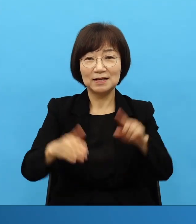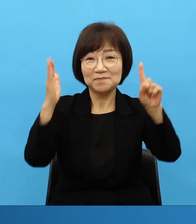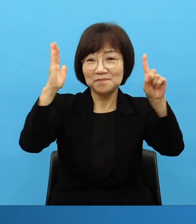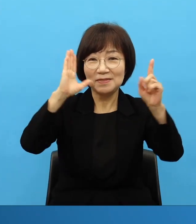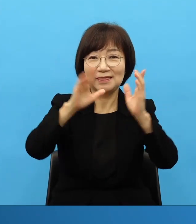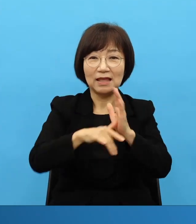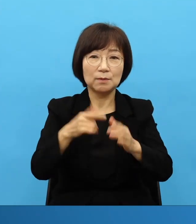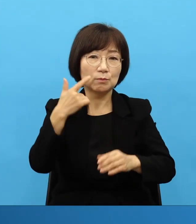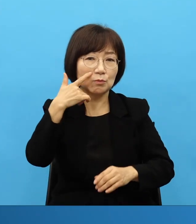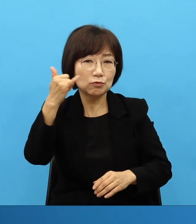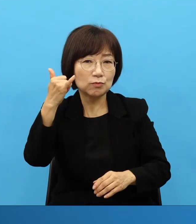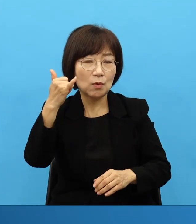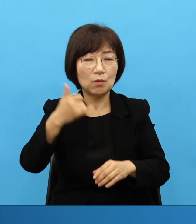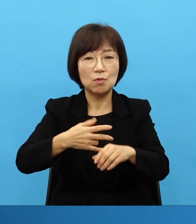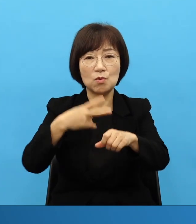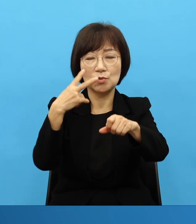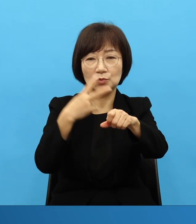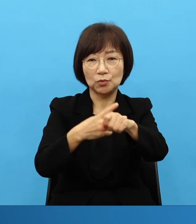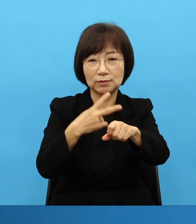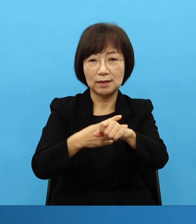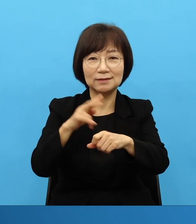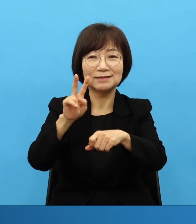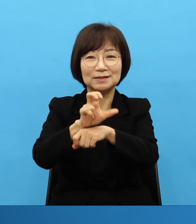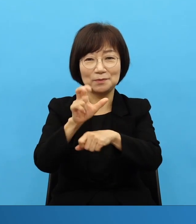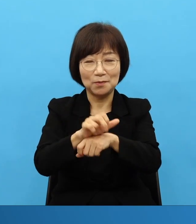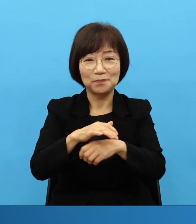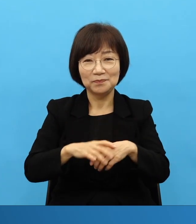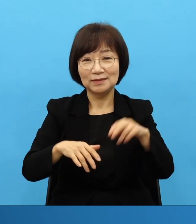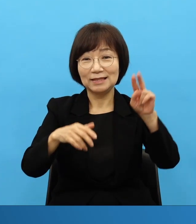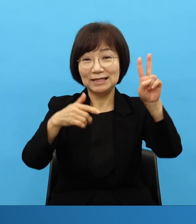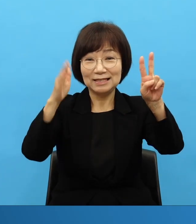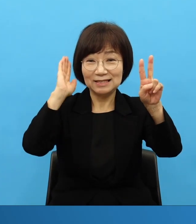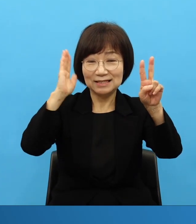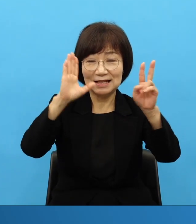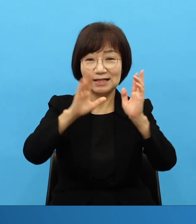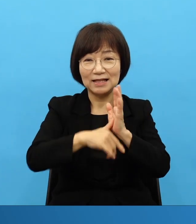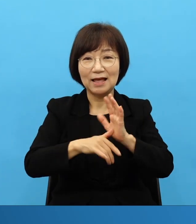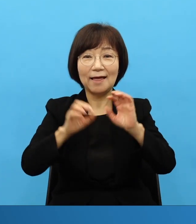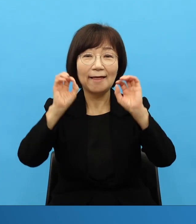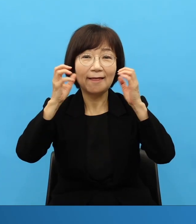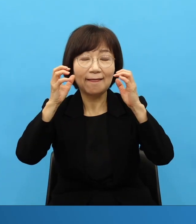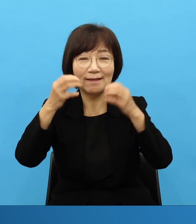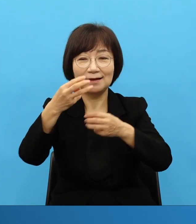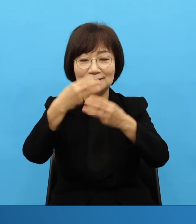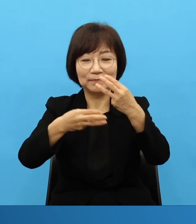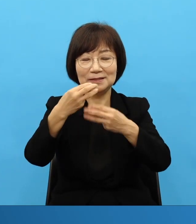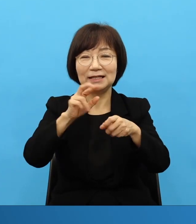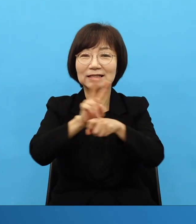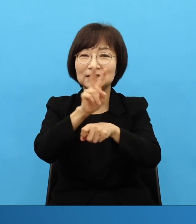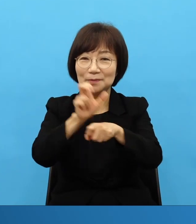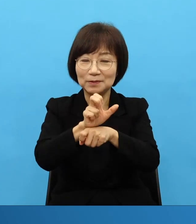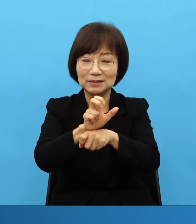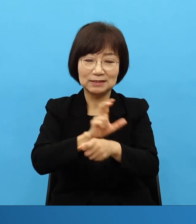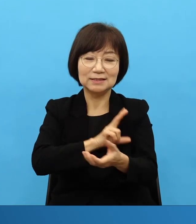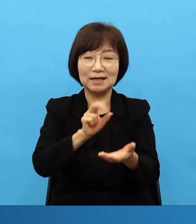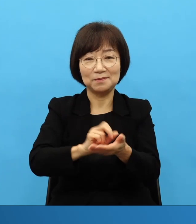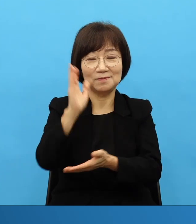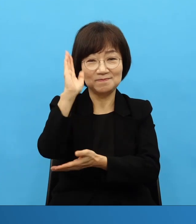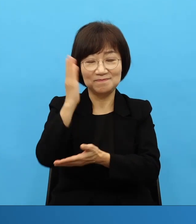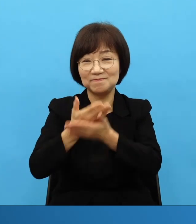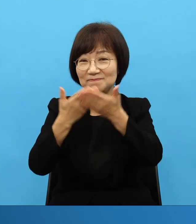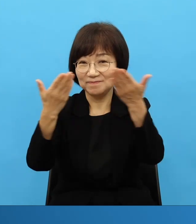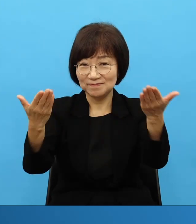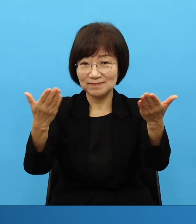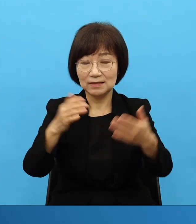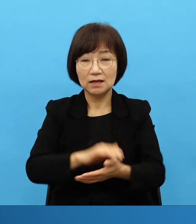부모와 교사의 25시, 2강 말씀은 유아유치 랩넌트의 25시란 제목으로 선포됩니다. 1강이